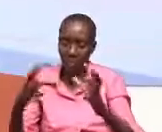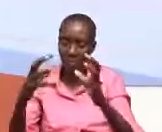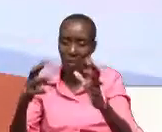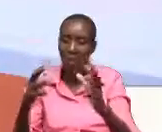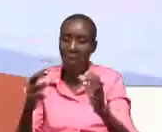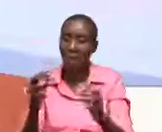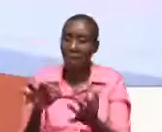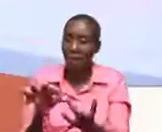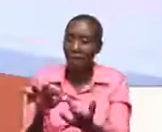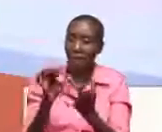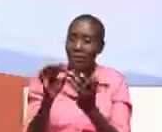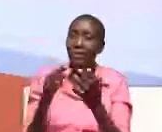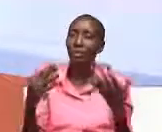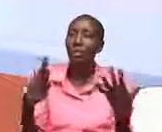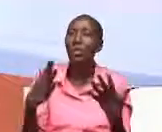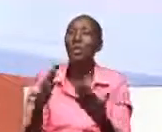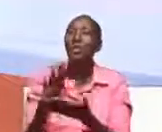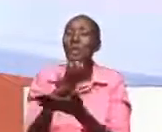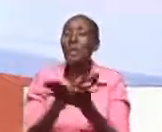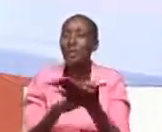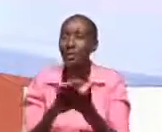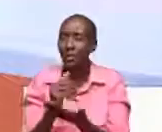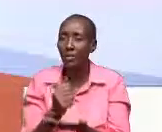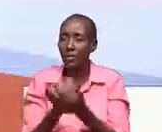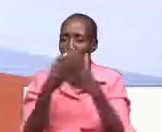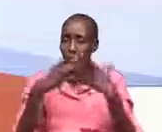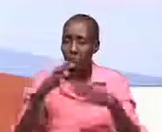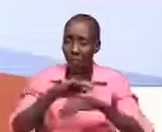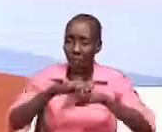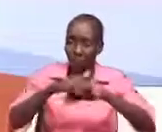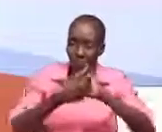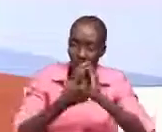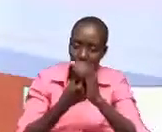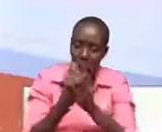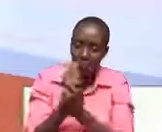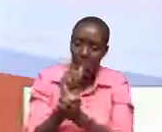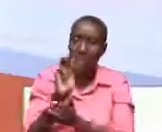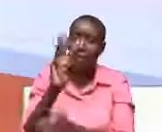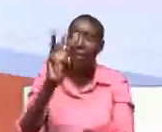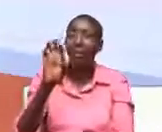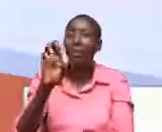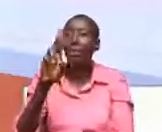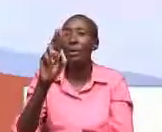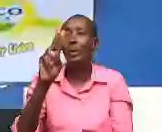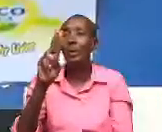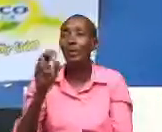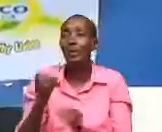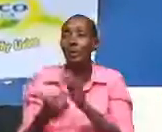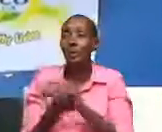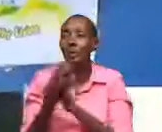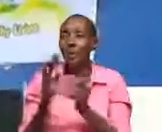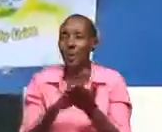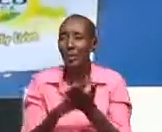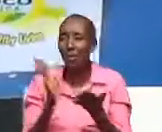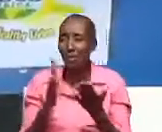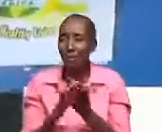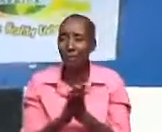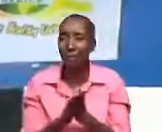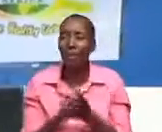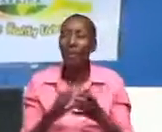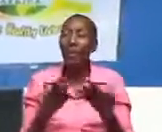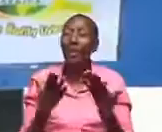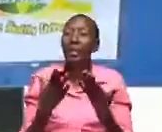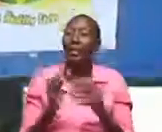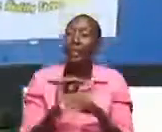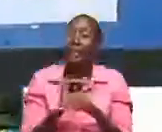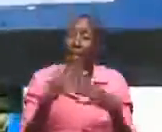na sabuni ili kuwezesha watu kunawa mikono. Wero Mwangi anatuarifu zaidi. Huku himizo la watu kunawa